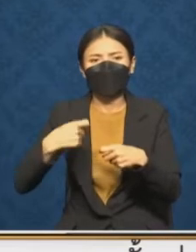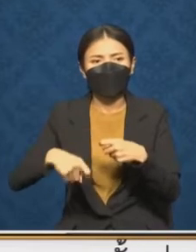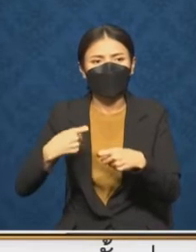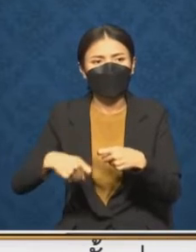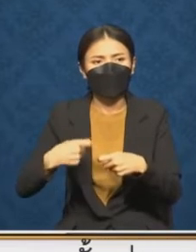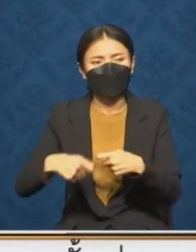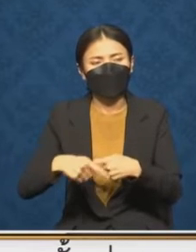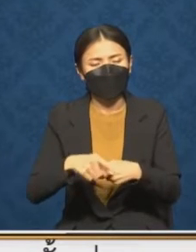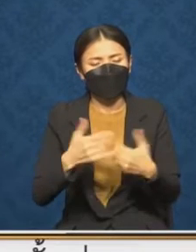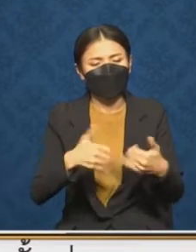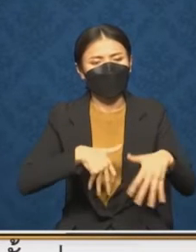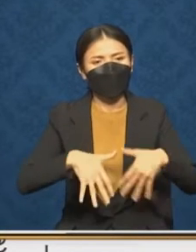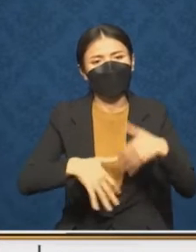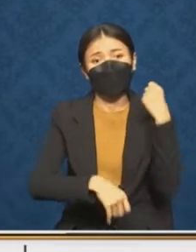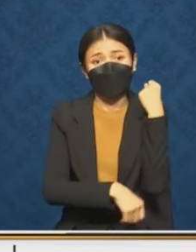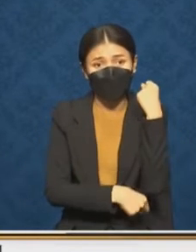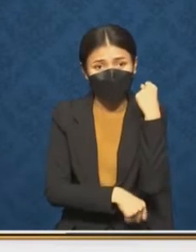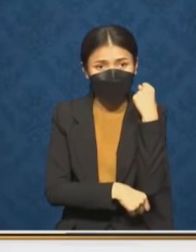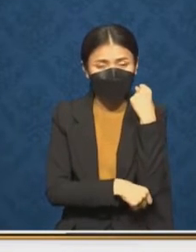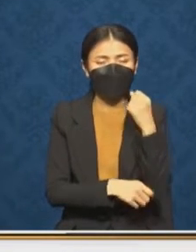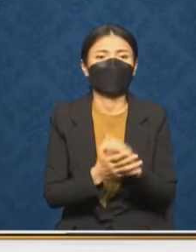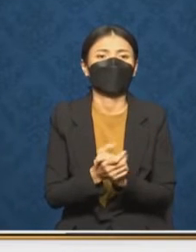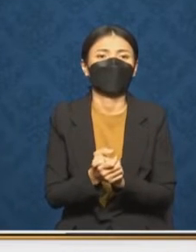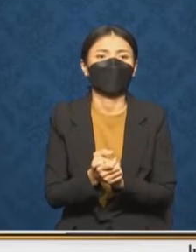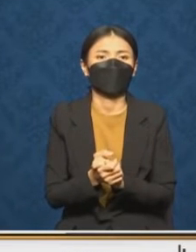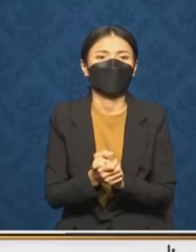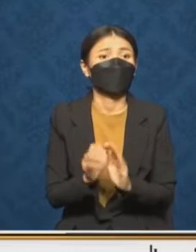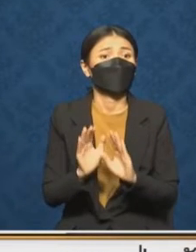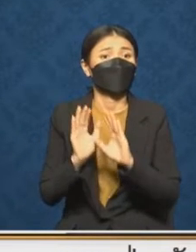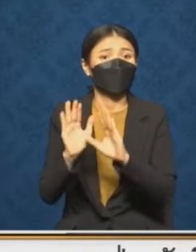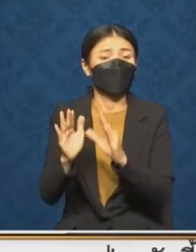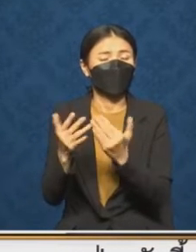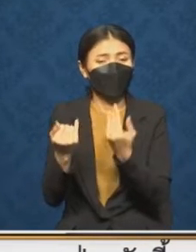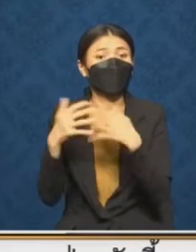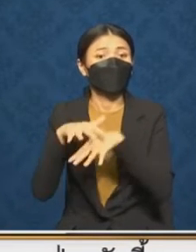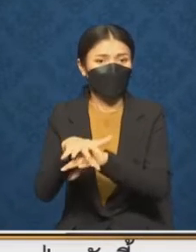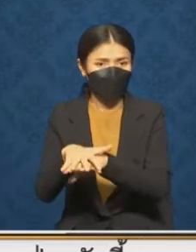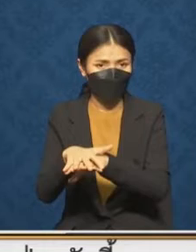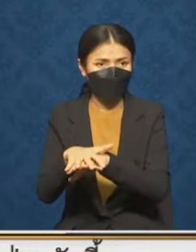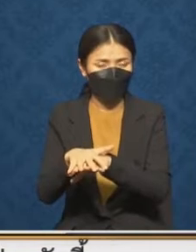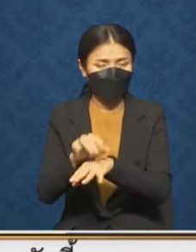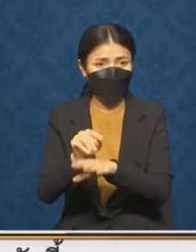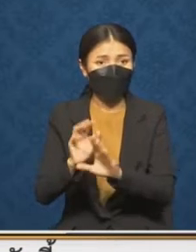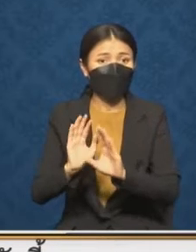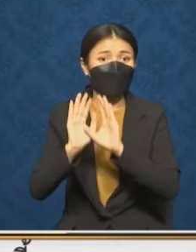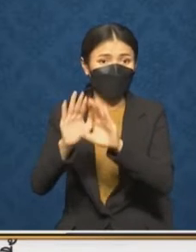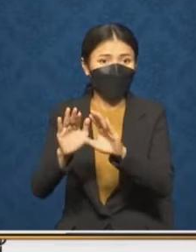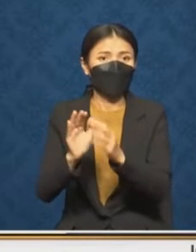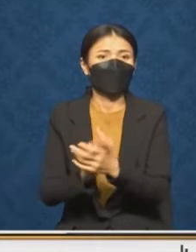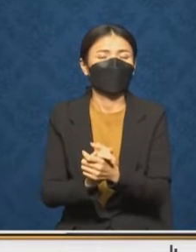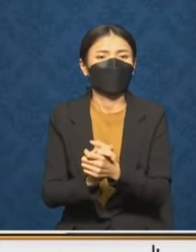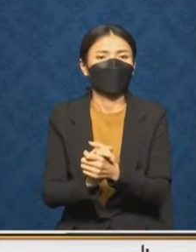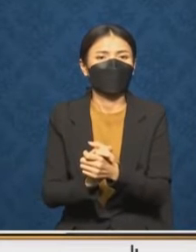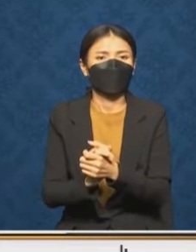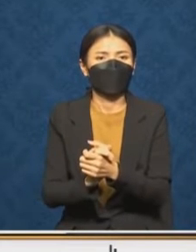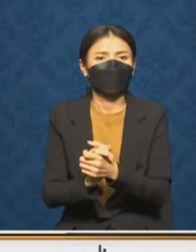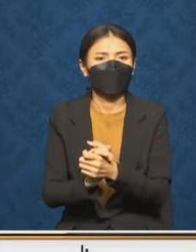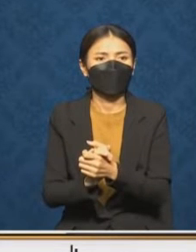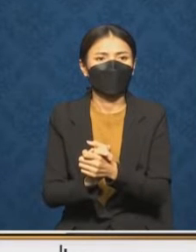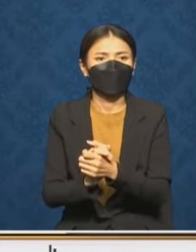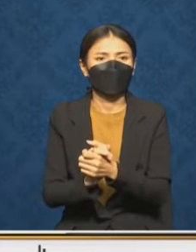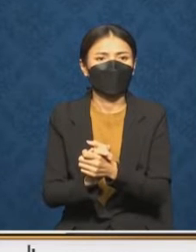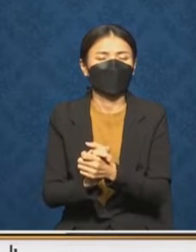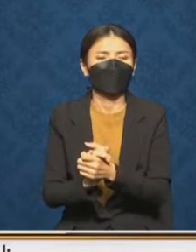บาแล้วกความยจดปรชาบ้าน มากดฉันถให้ประสารงานส่งเรื่องนี้ถึวัธมัตรีพ.ช.